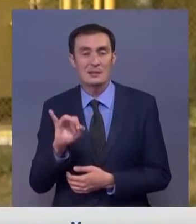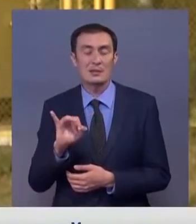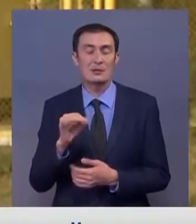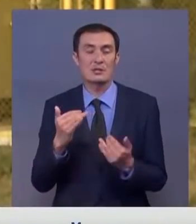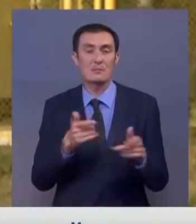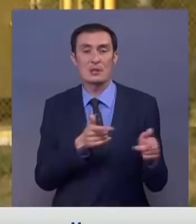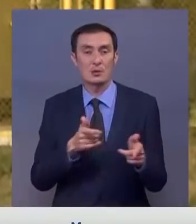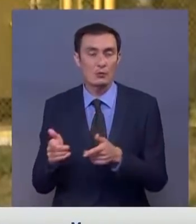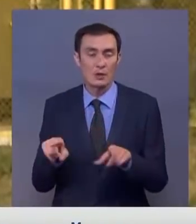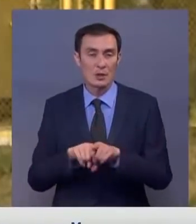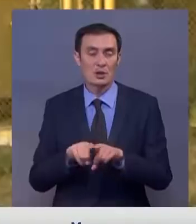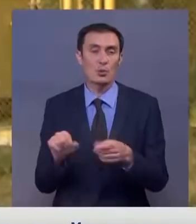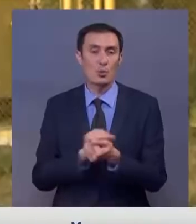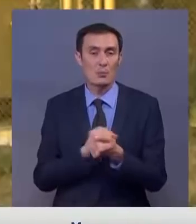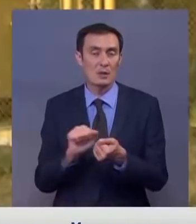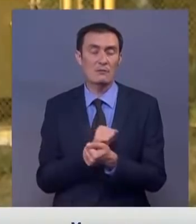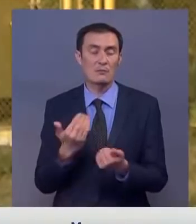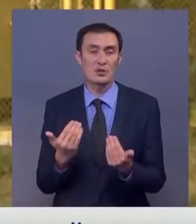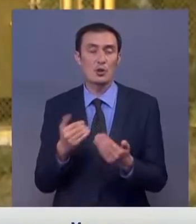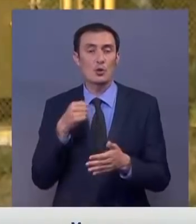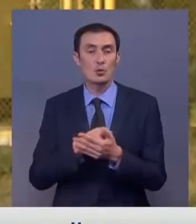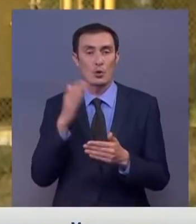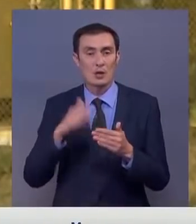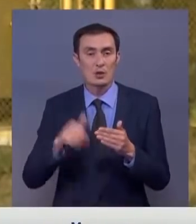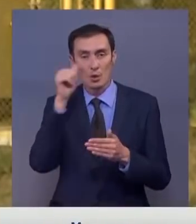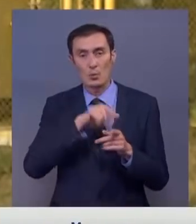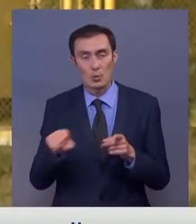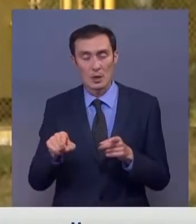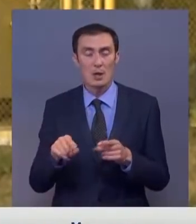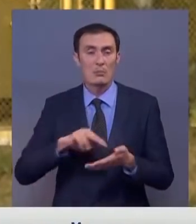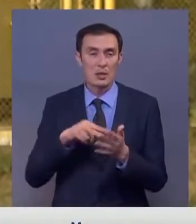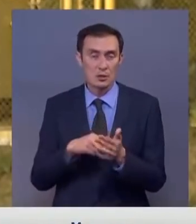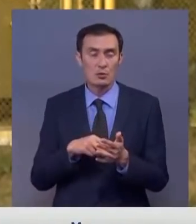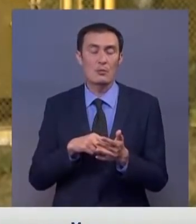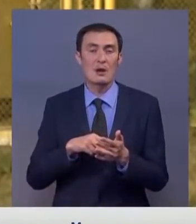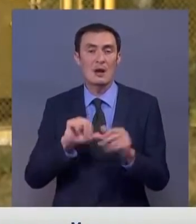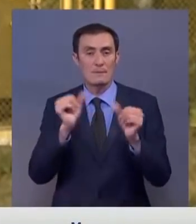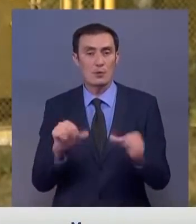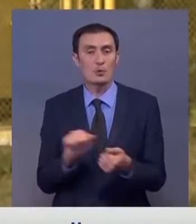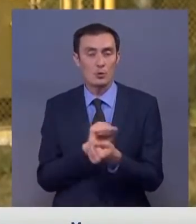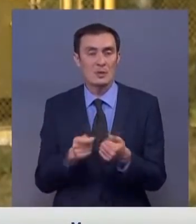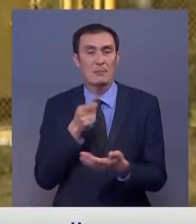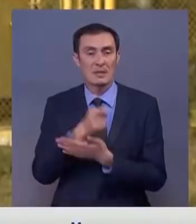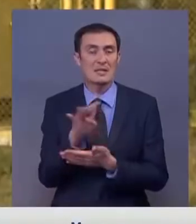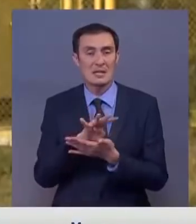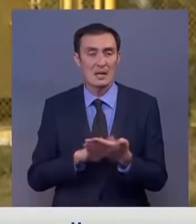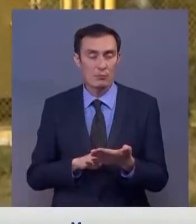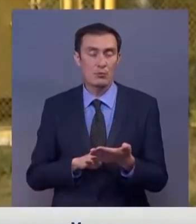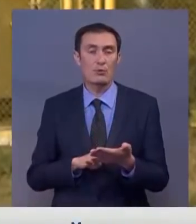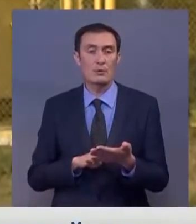идет разработка ПСД. То есть мы до конца года планируем получить экспертизу и подать заявку